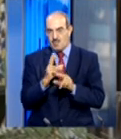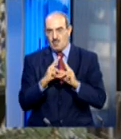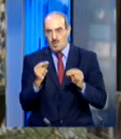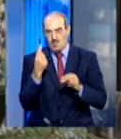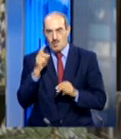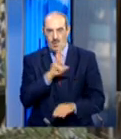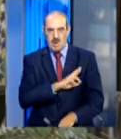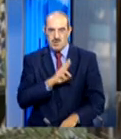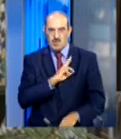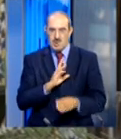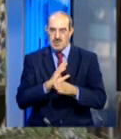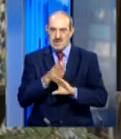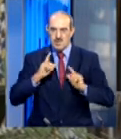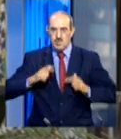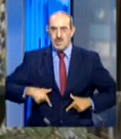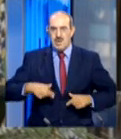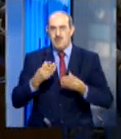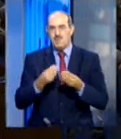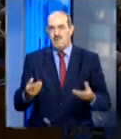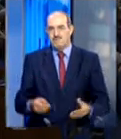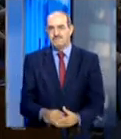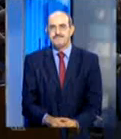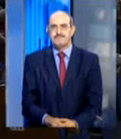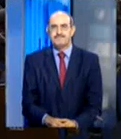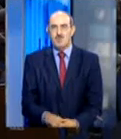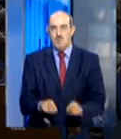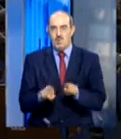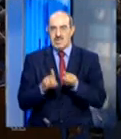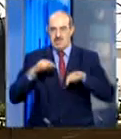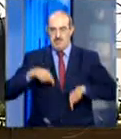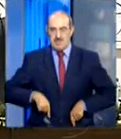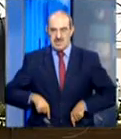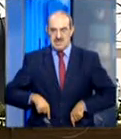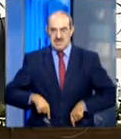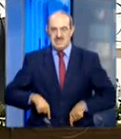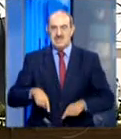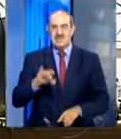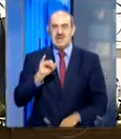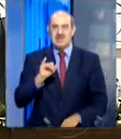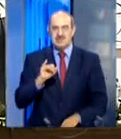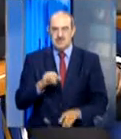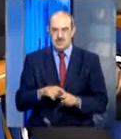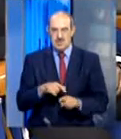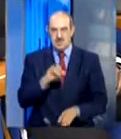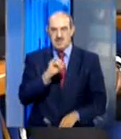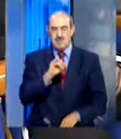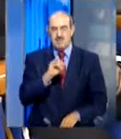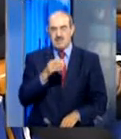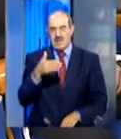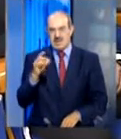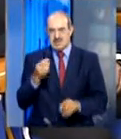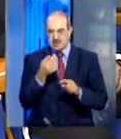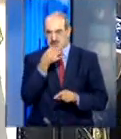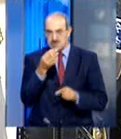لضمان تمدرس أطفالنا. وزير الداخلية والجماعات المحلية والتهيئة العمرانية